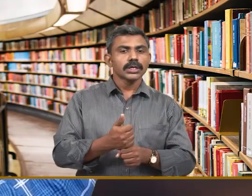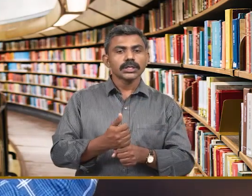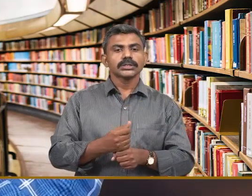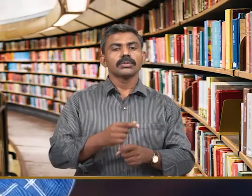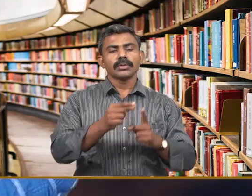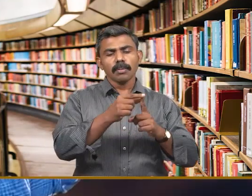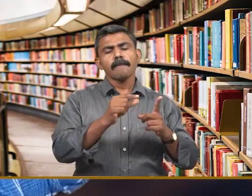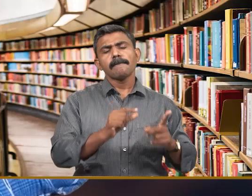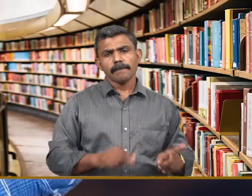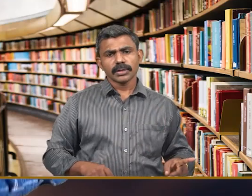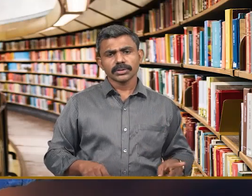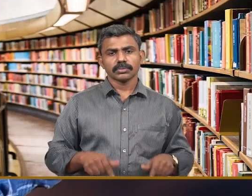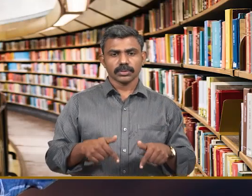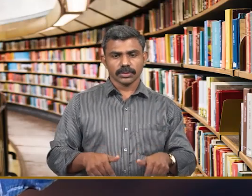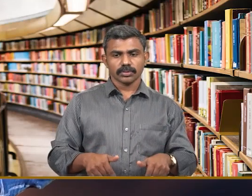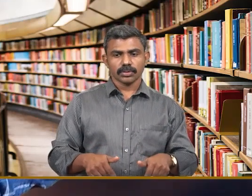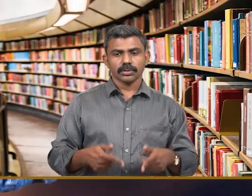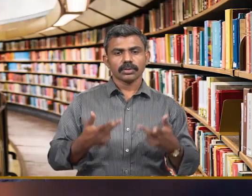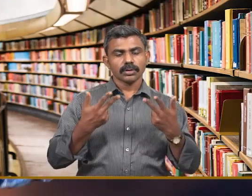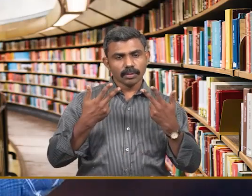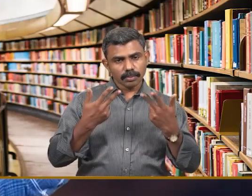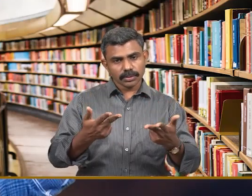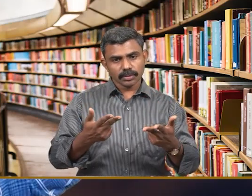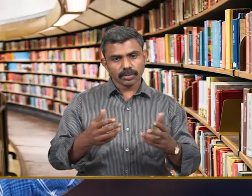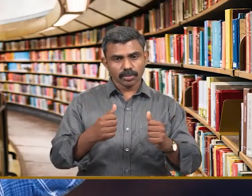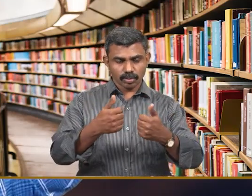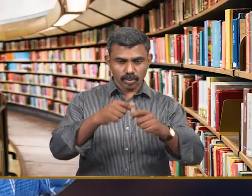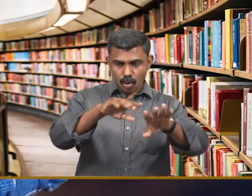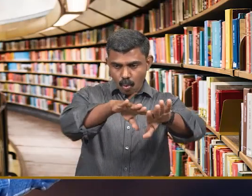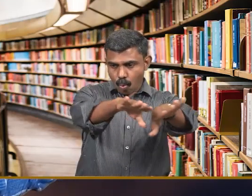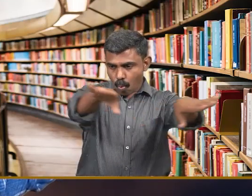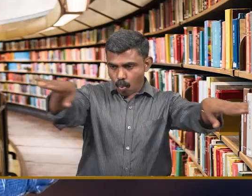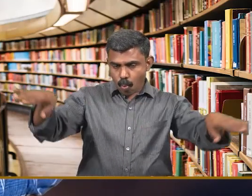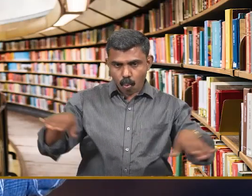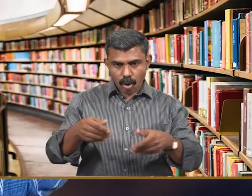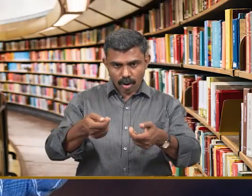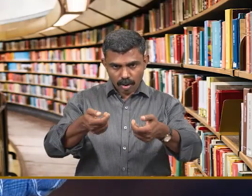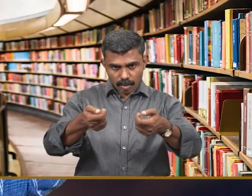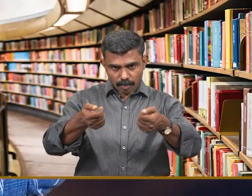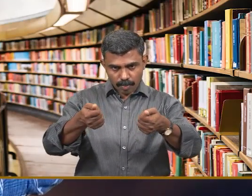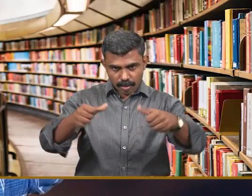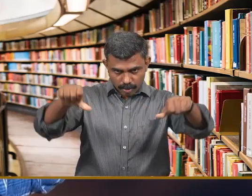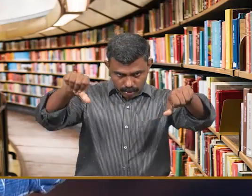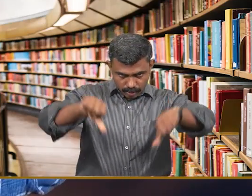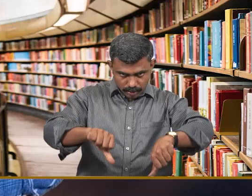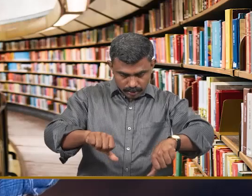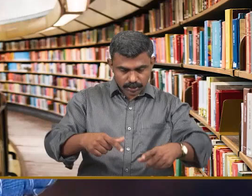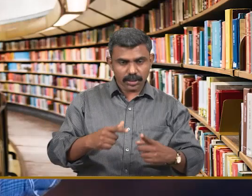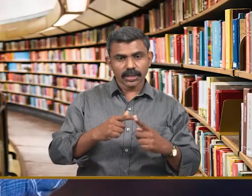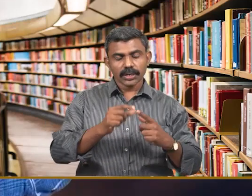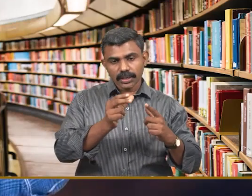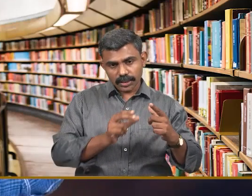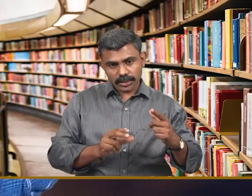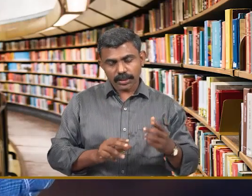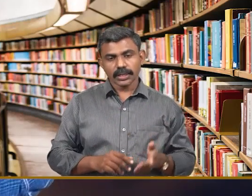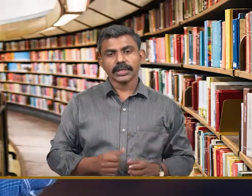நடக்கிறதும் பாசிசம் தான். சரி மாணவர்களே, இதுவரை நாம் உலக பொருளாதார பெருமந்தம், இத்தாலியில் நாசிசம், சாரி இத்தாலியில் பாசிசம், ஜெர்மனியில்